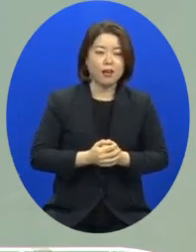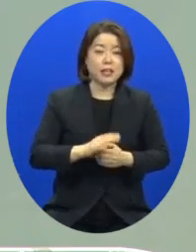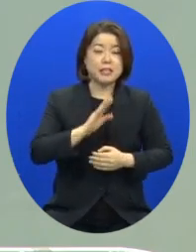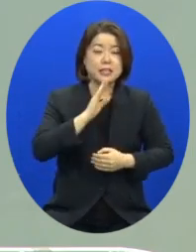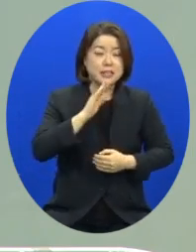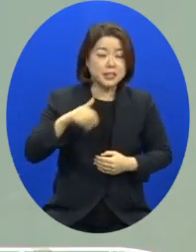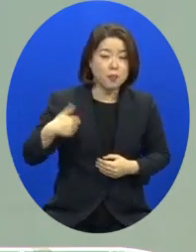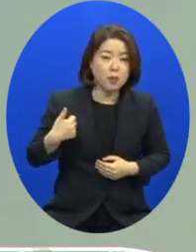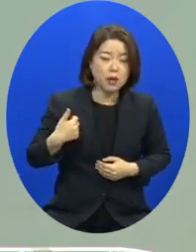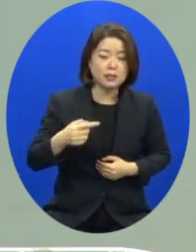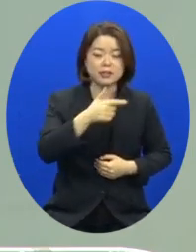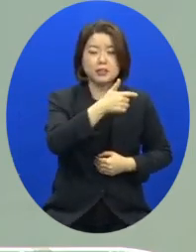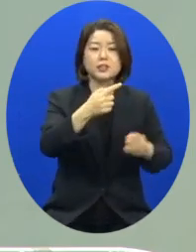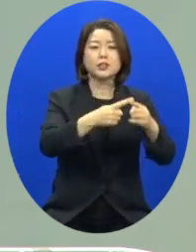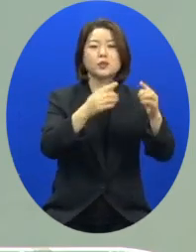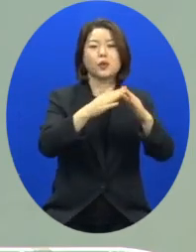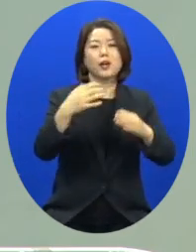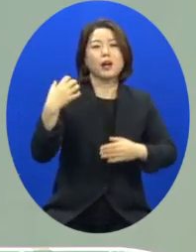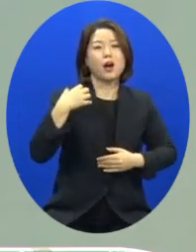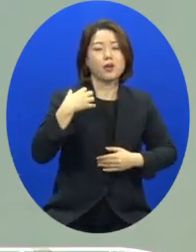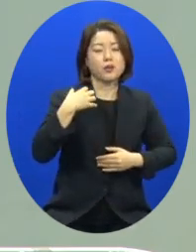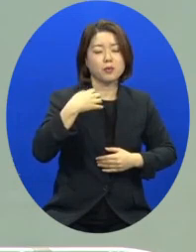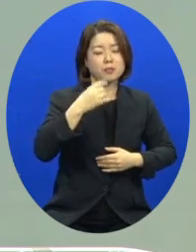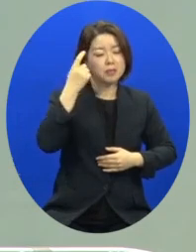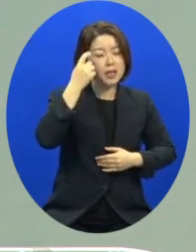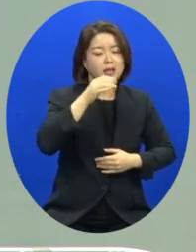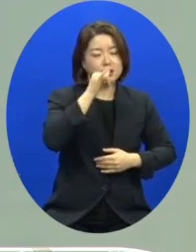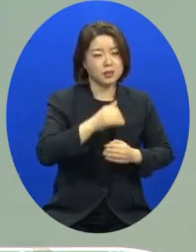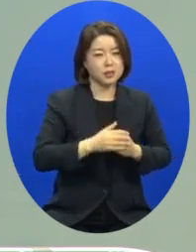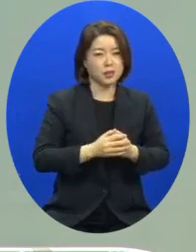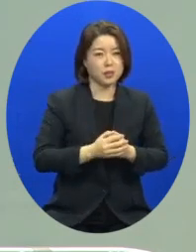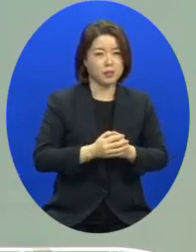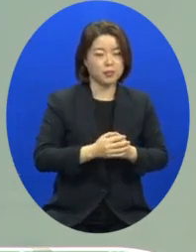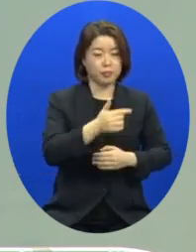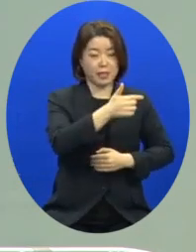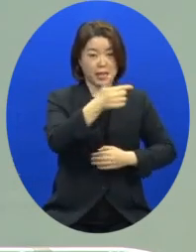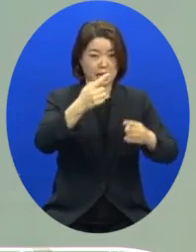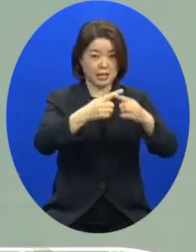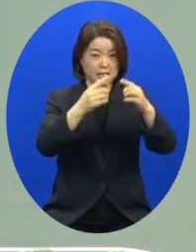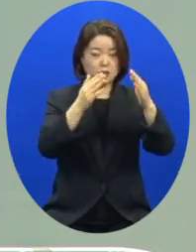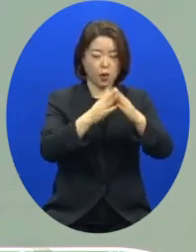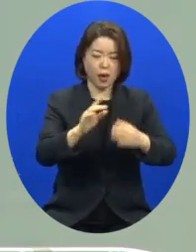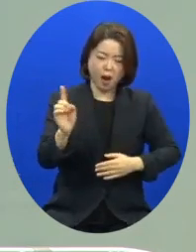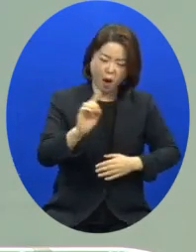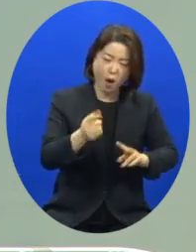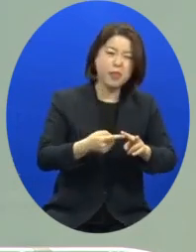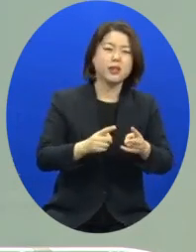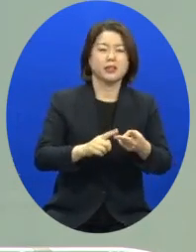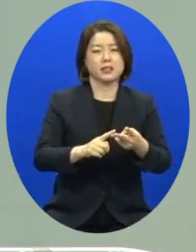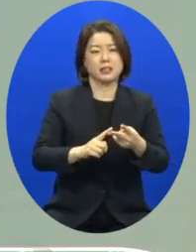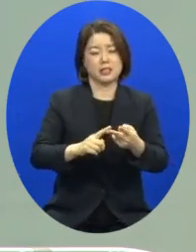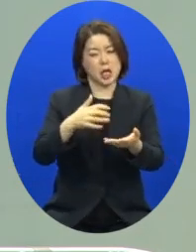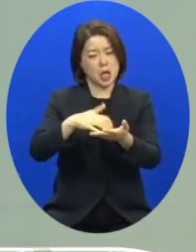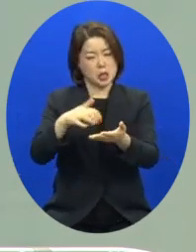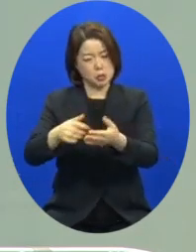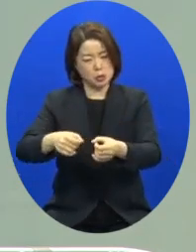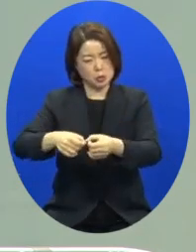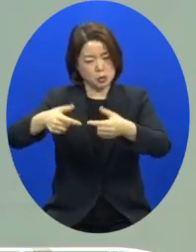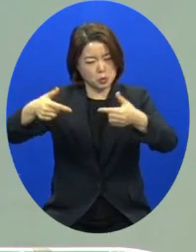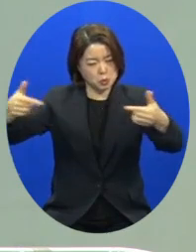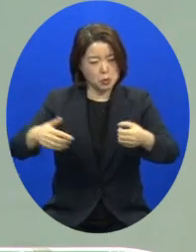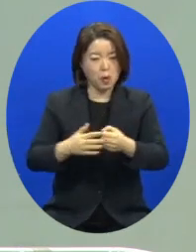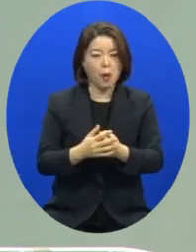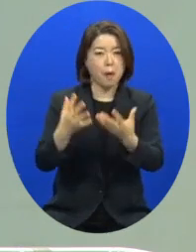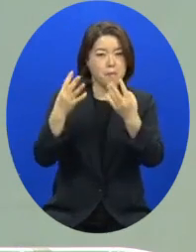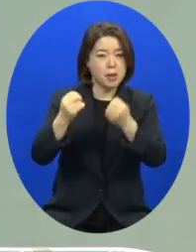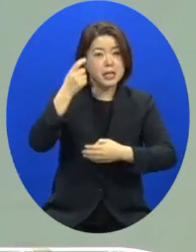교회 하려고 했던 거예요. 큰 교회 어떻든지 큰 교회, 교인 수가 어떻든지 많아져야